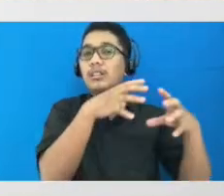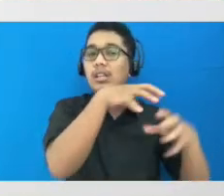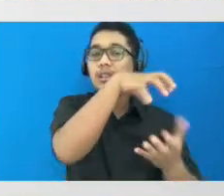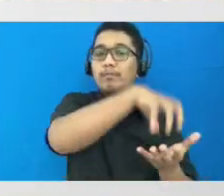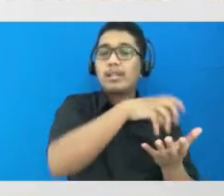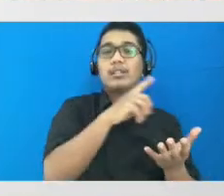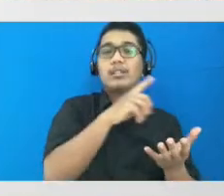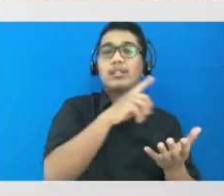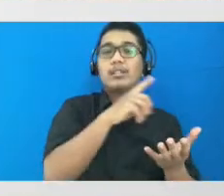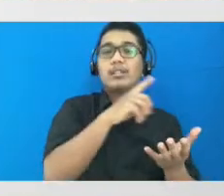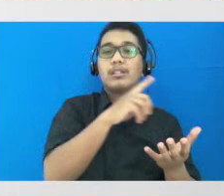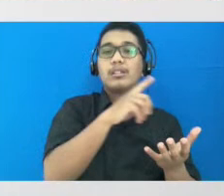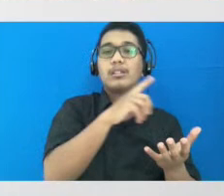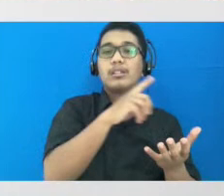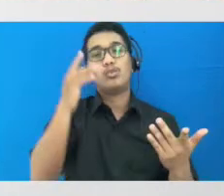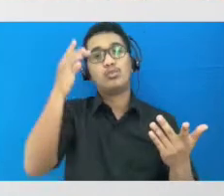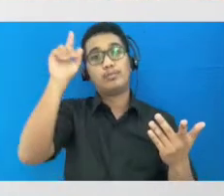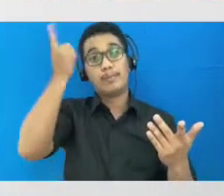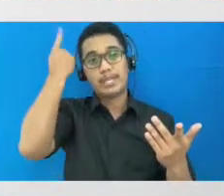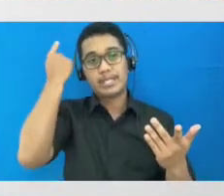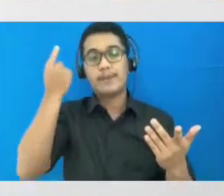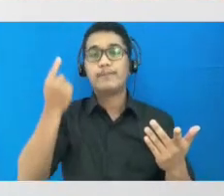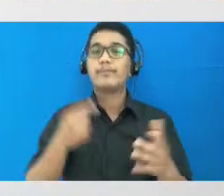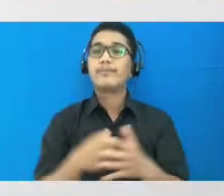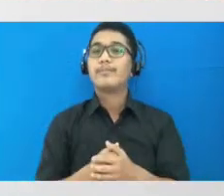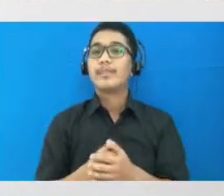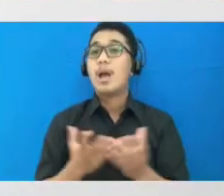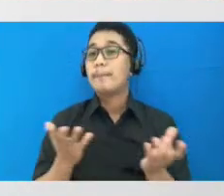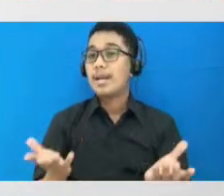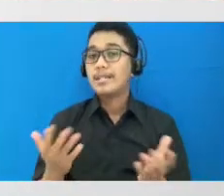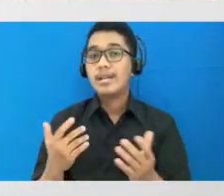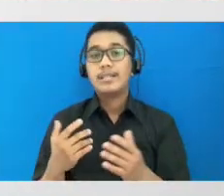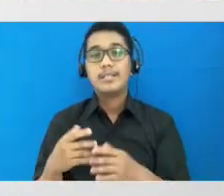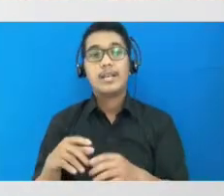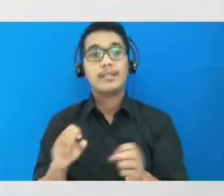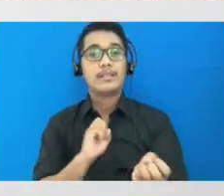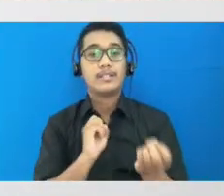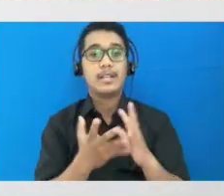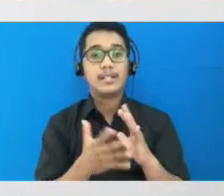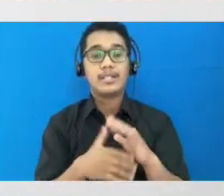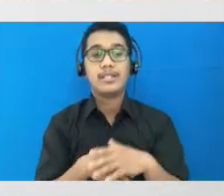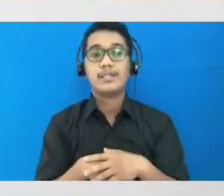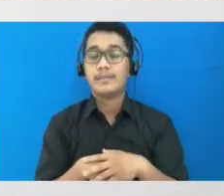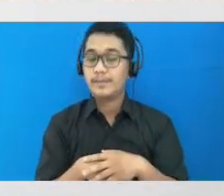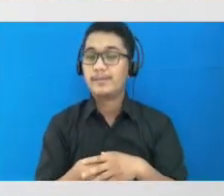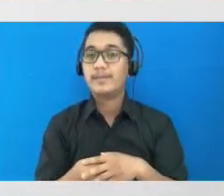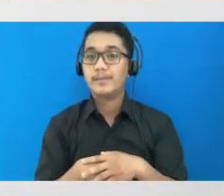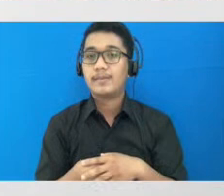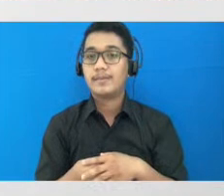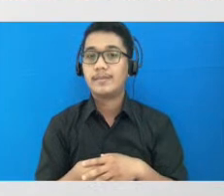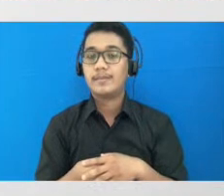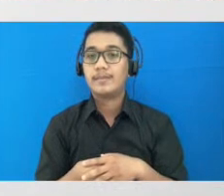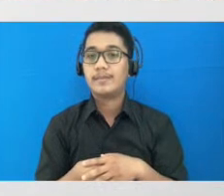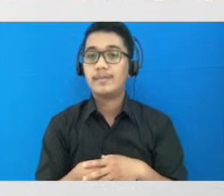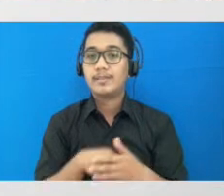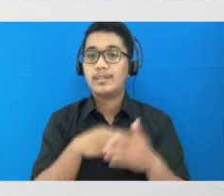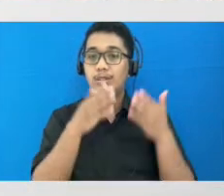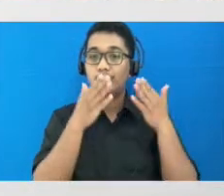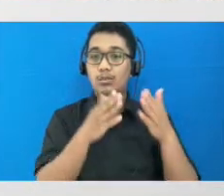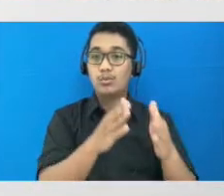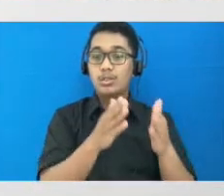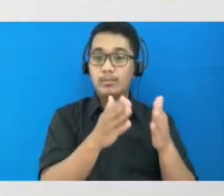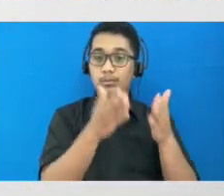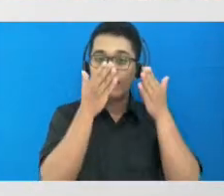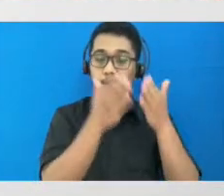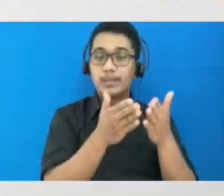swasta yang kecil-kecil. Nah, apa saja sih yang dapat trennya yang terjadi sebenarnya selama ini? Ya, utamanya sih